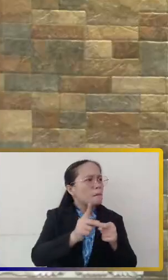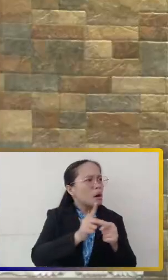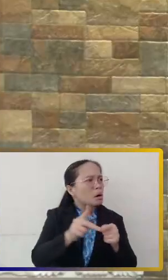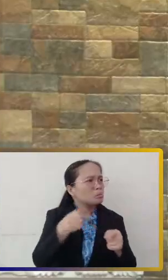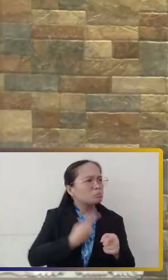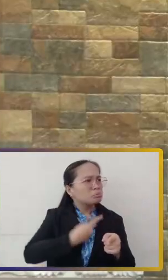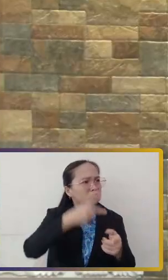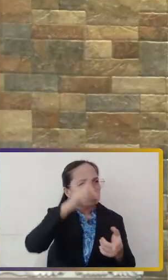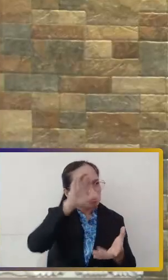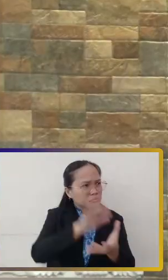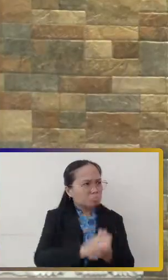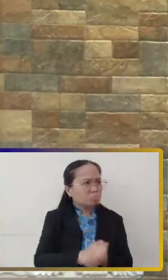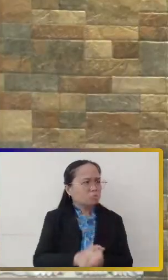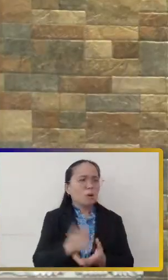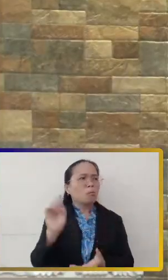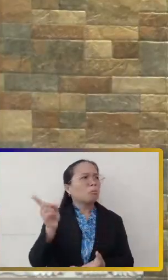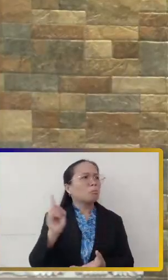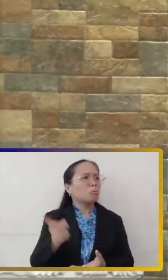natin?